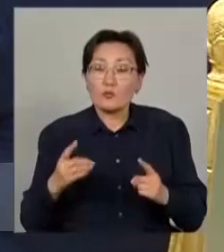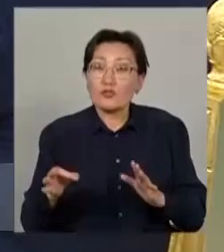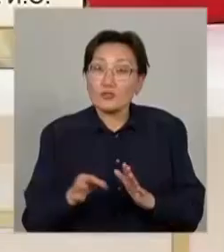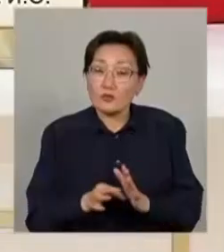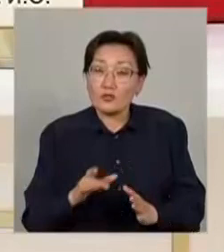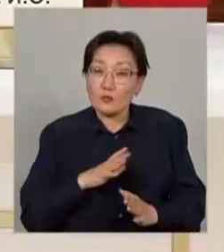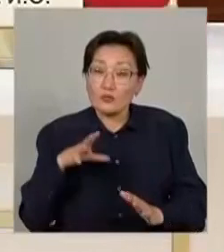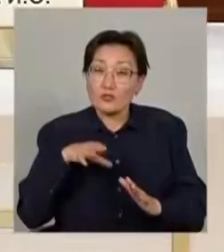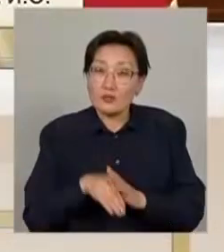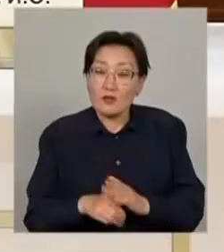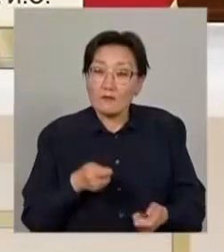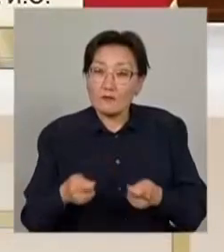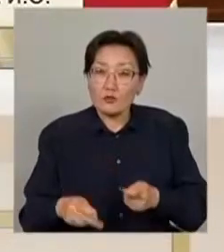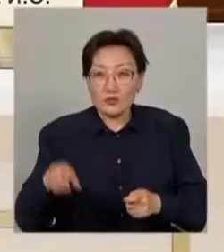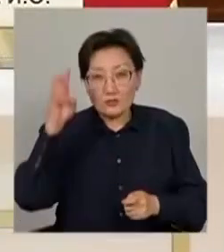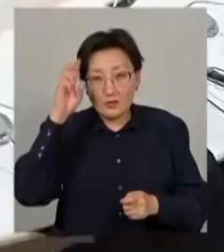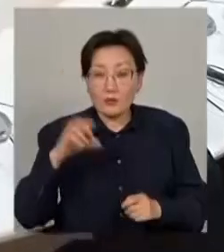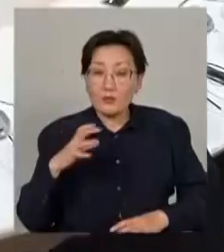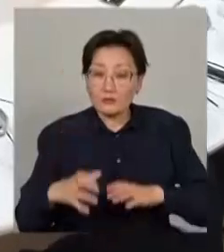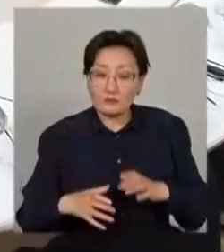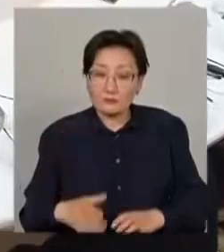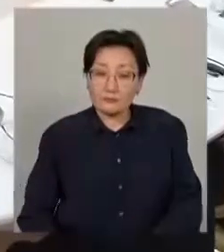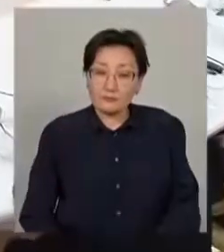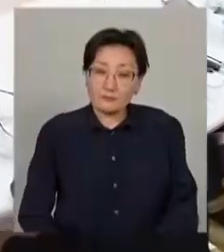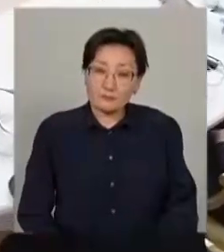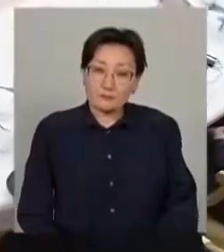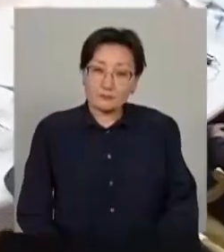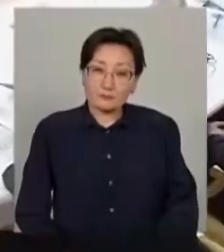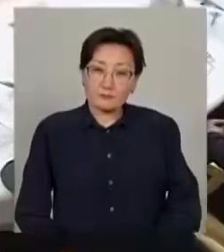цель быть в числе ведущих стран мира далее Астана